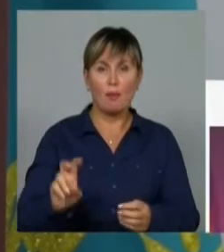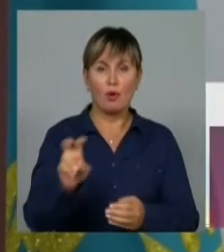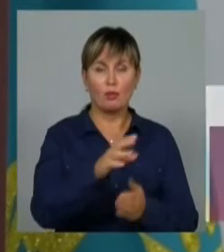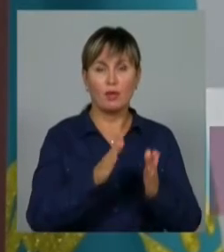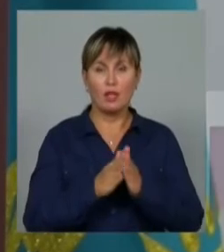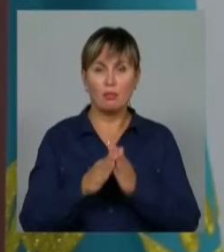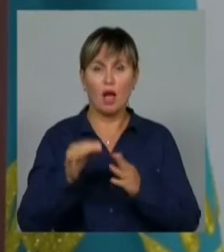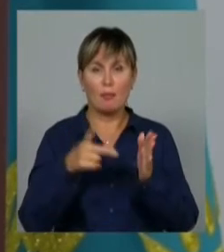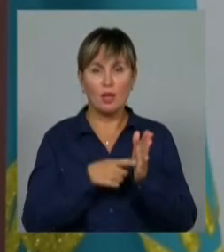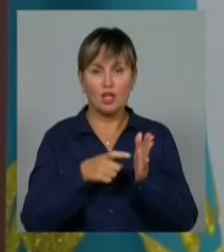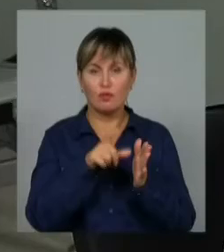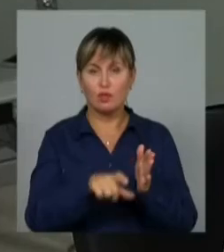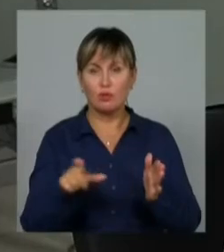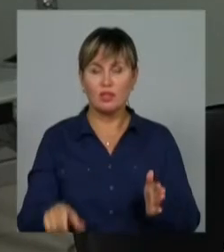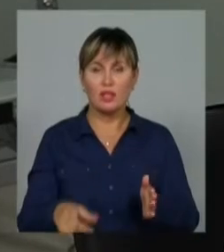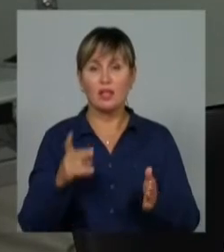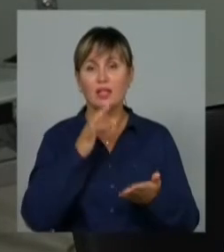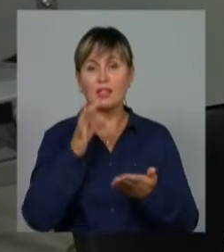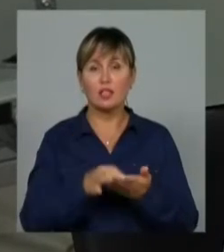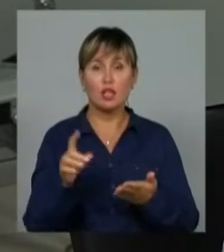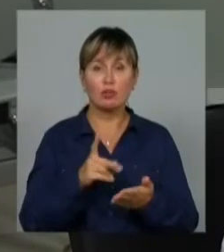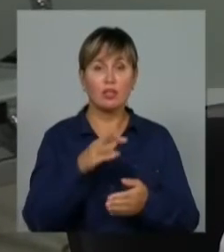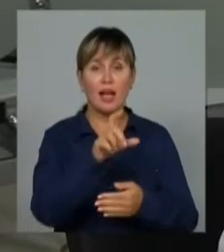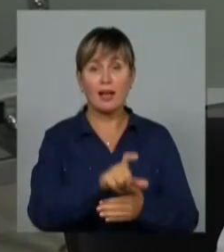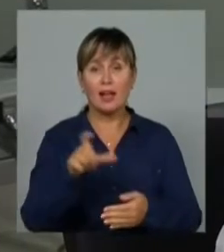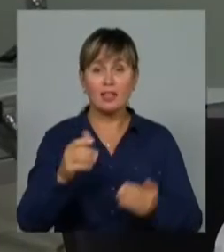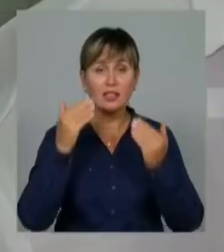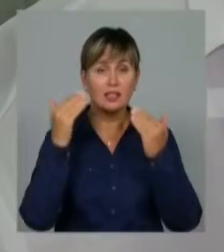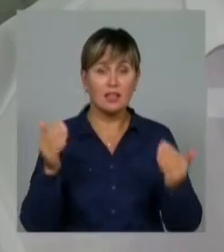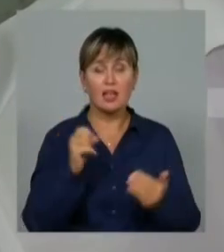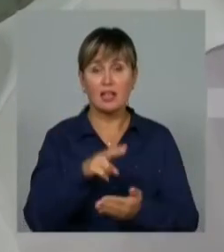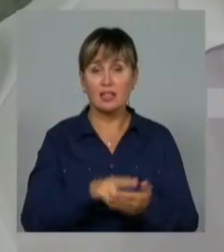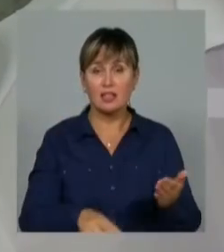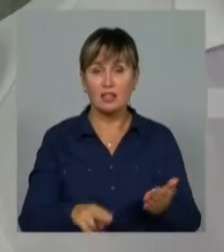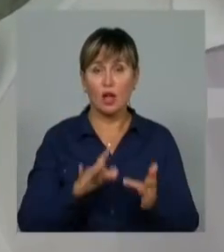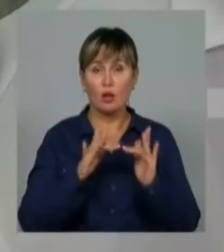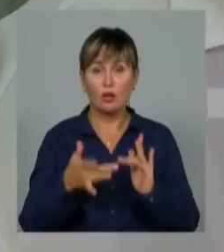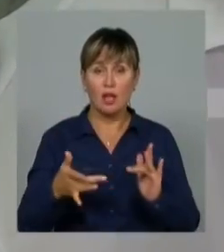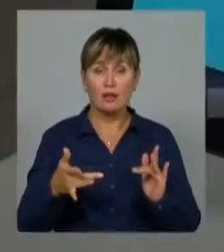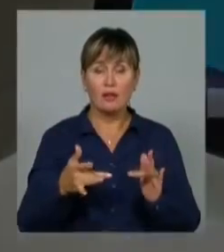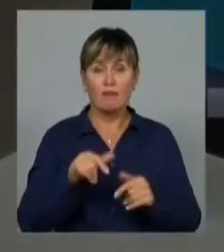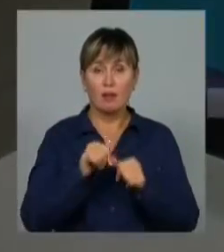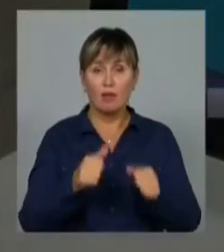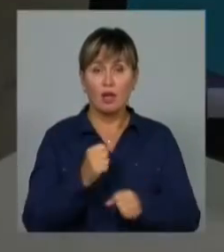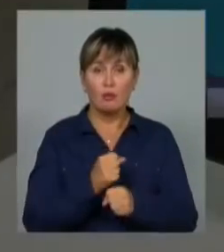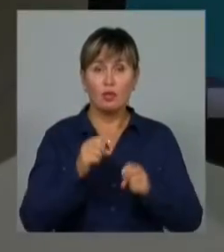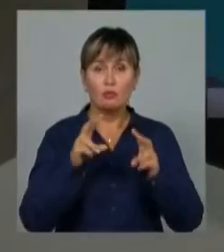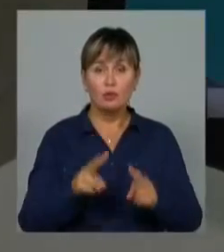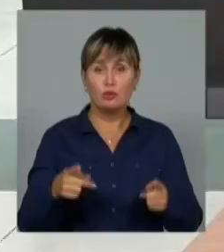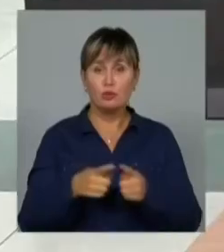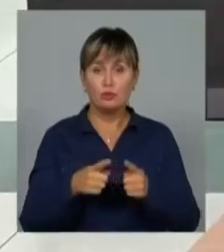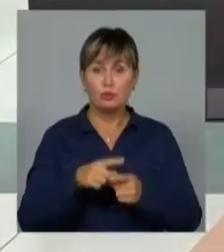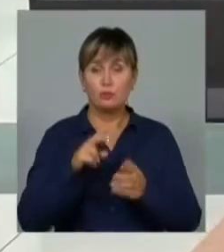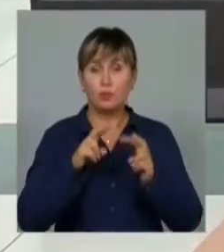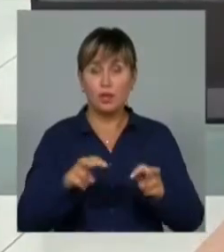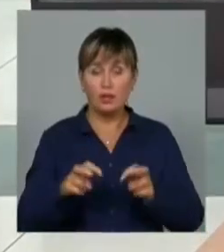и опрашивать респондентов. Стоит отметить, что для граждан, не знающих, как зарегистрироваться в онлайн-формате, работают специальные уголки